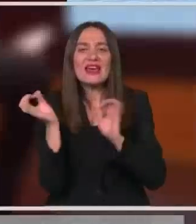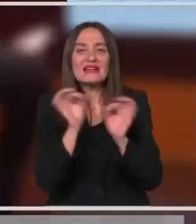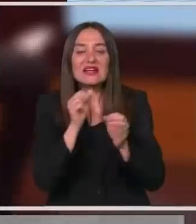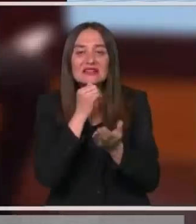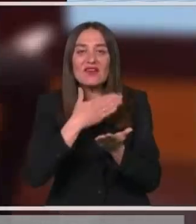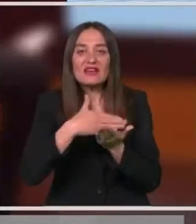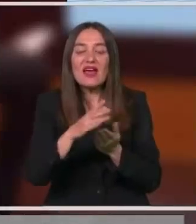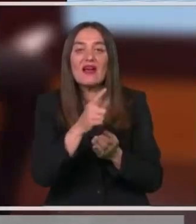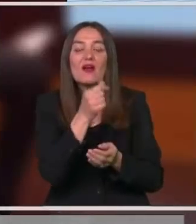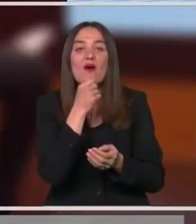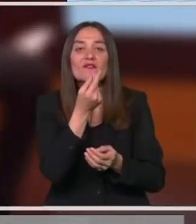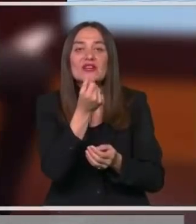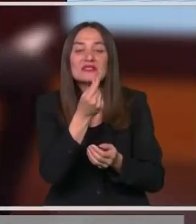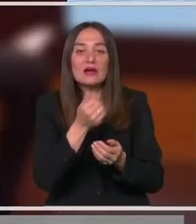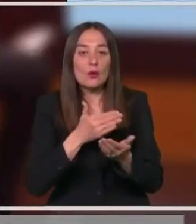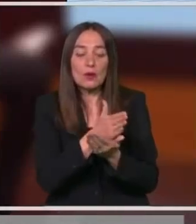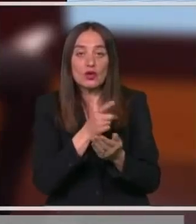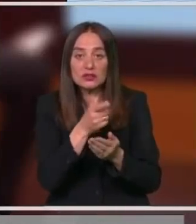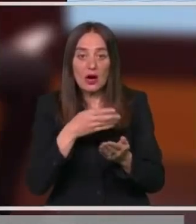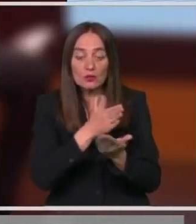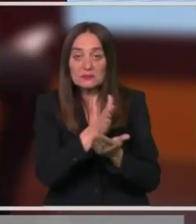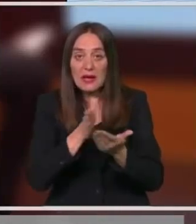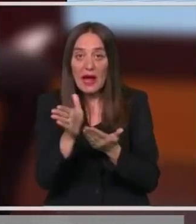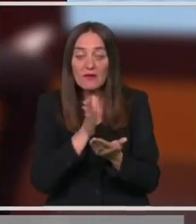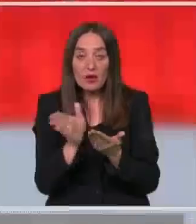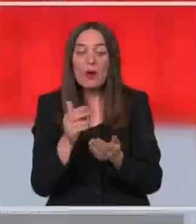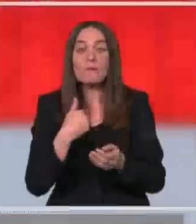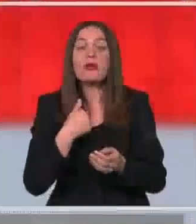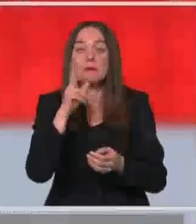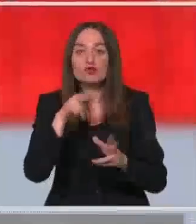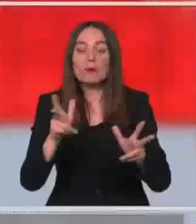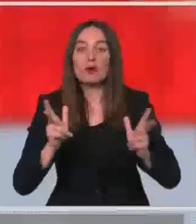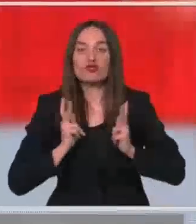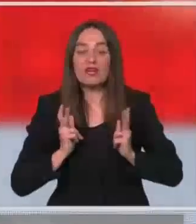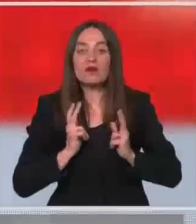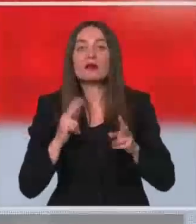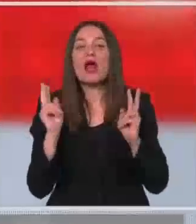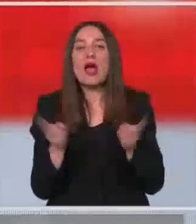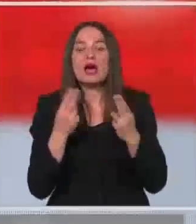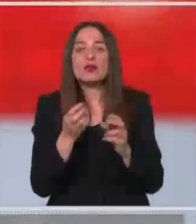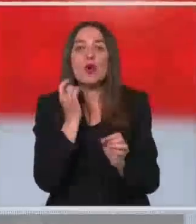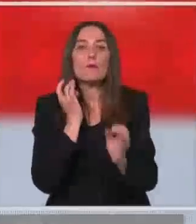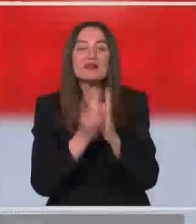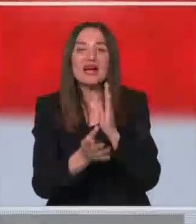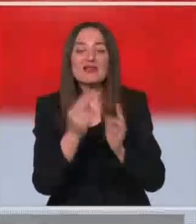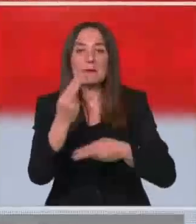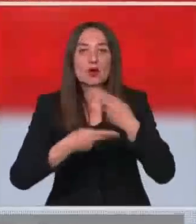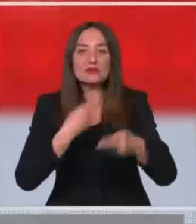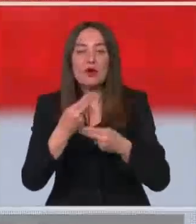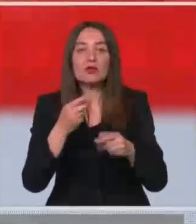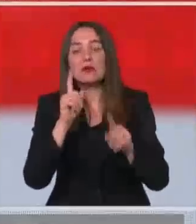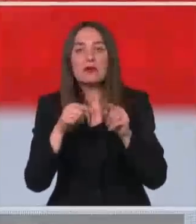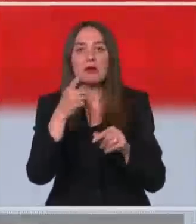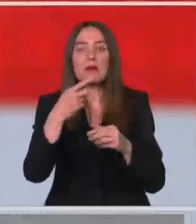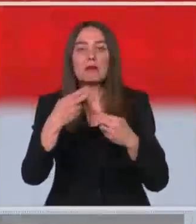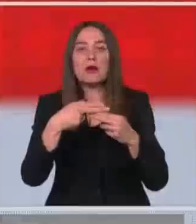deo fiskalnog prostora ka tome usmeravaju, mi možemo očekivati lagano ubrzanje proizvodnje negde tamo